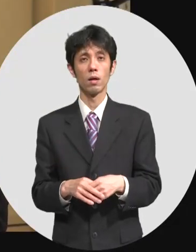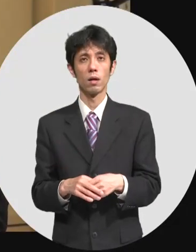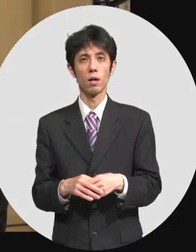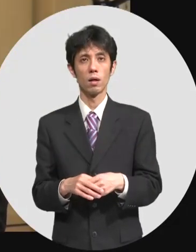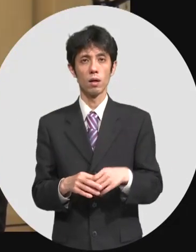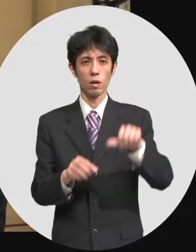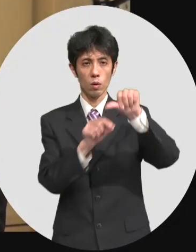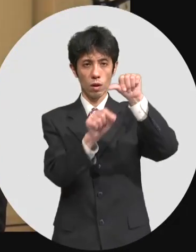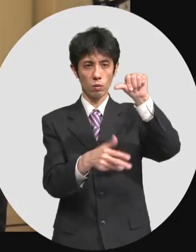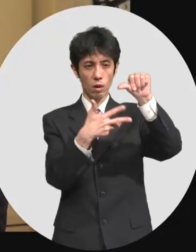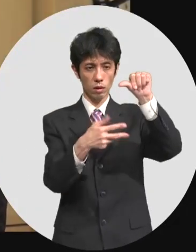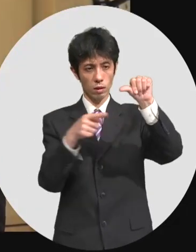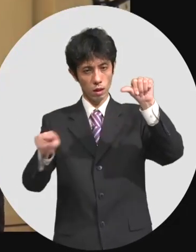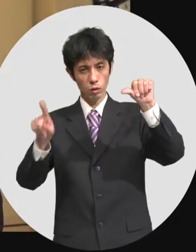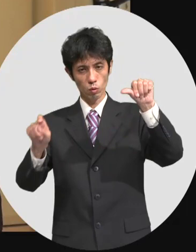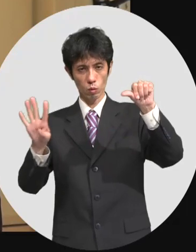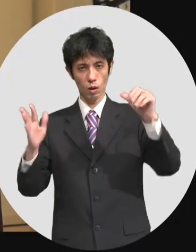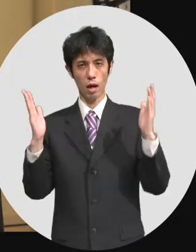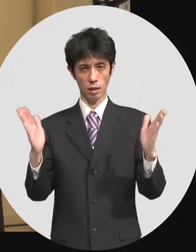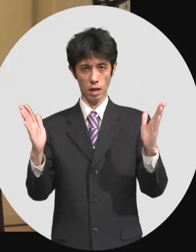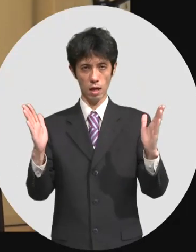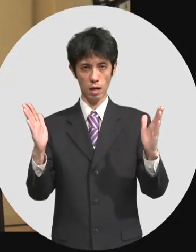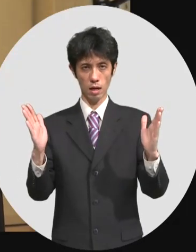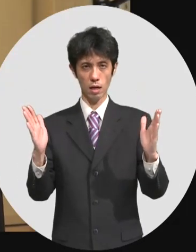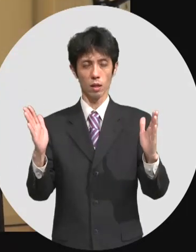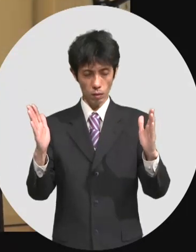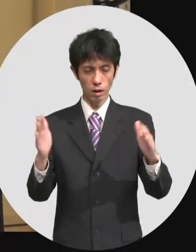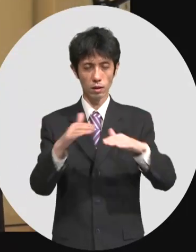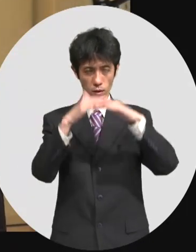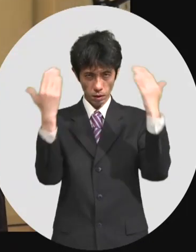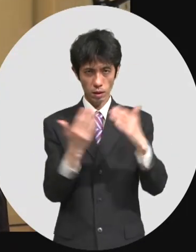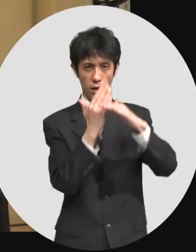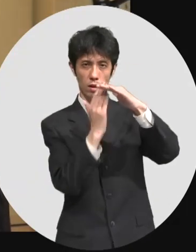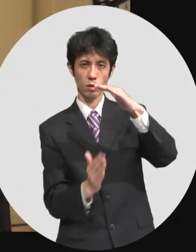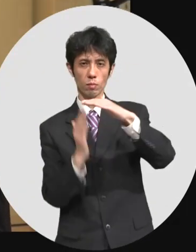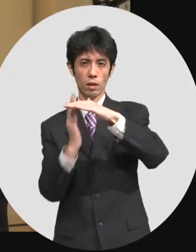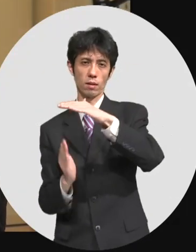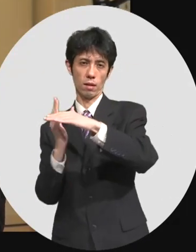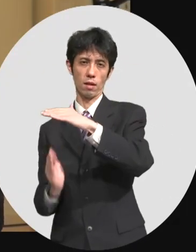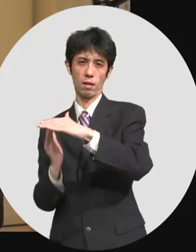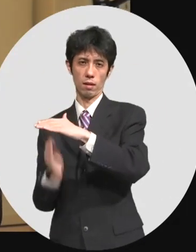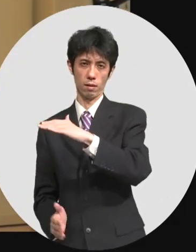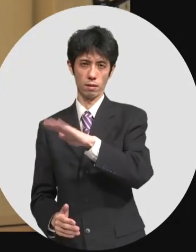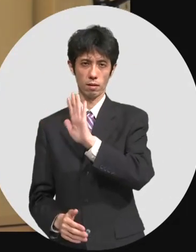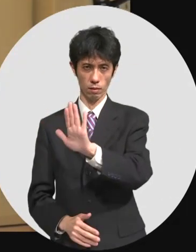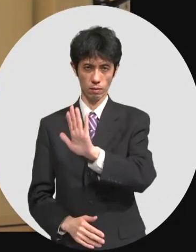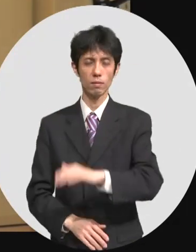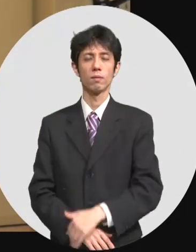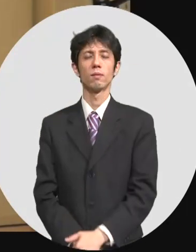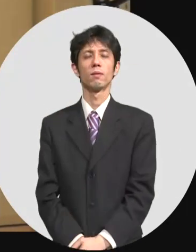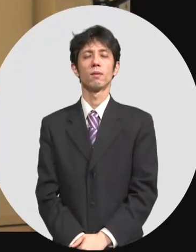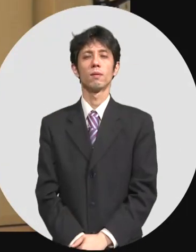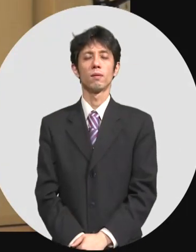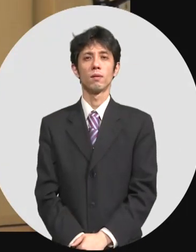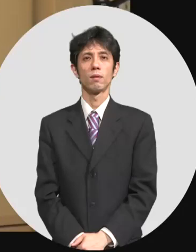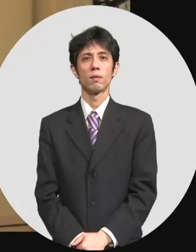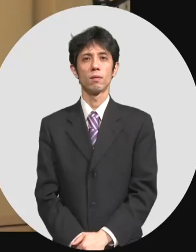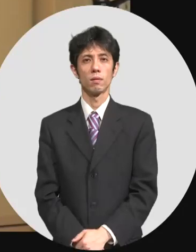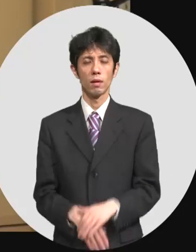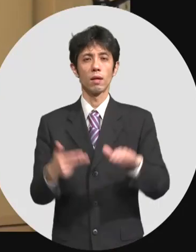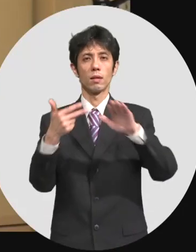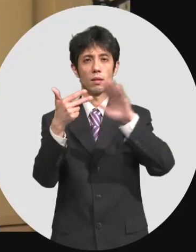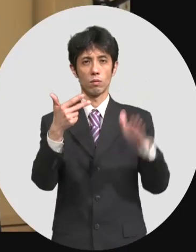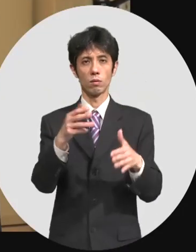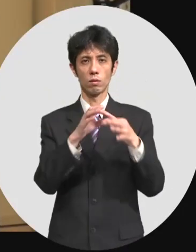14日の間の7日間でクリアをしているということでございまして、ただ後ほど言います施設につきまし